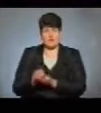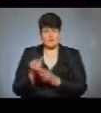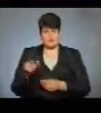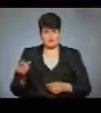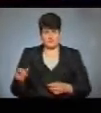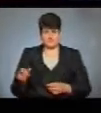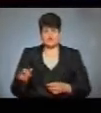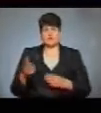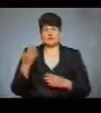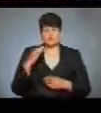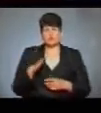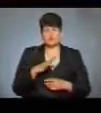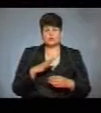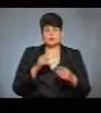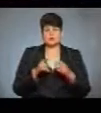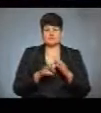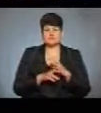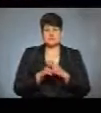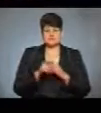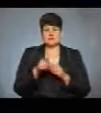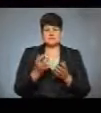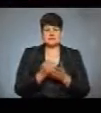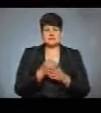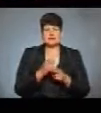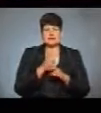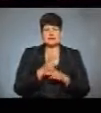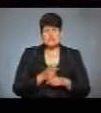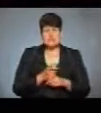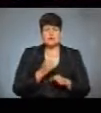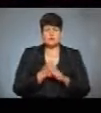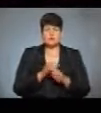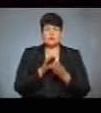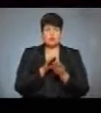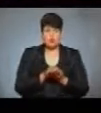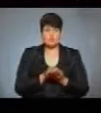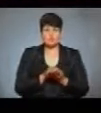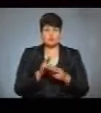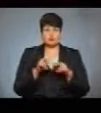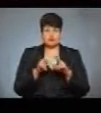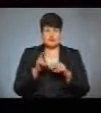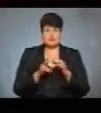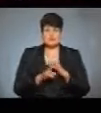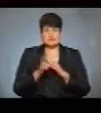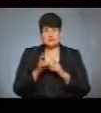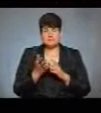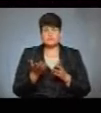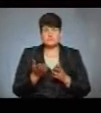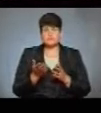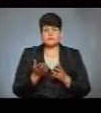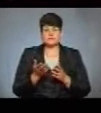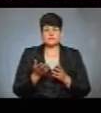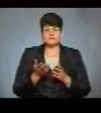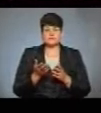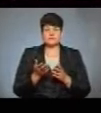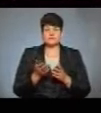колись навіть під церкви, там находили кістки. Так. Ми робили похорон і будували церкву, бо що церква будеться на нічого. Ми хочемо